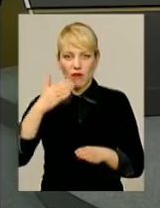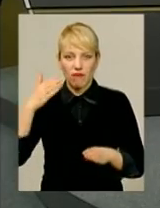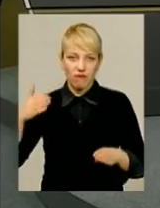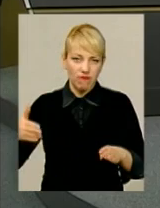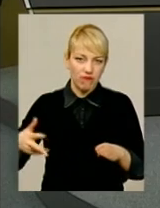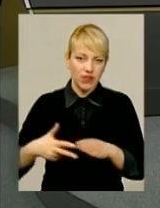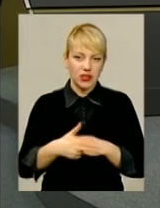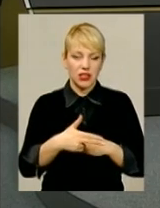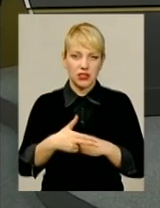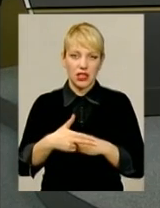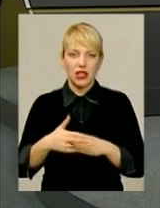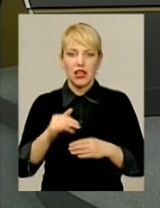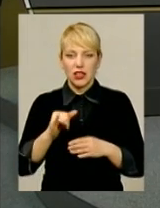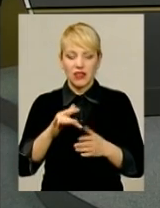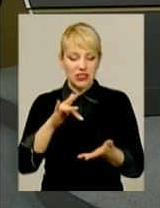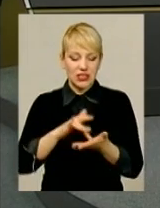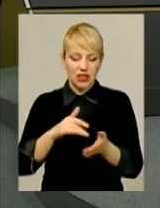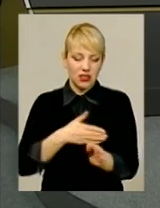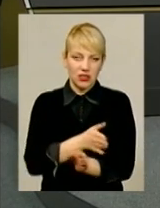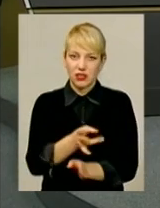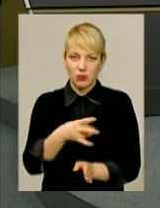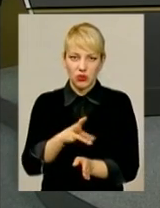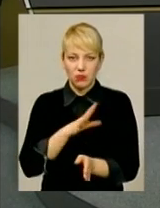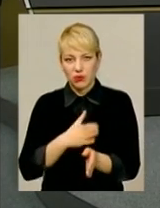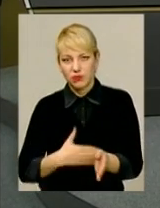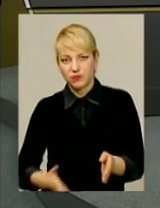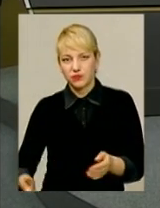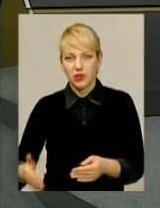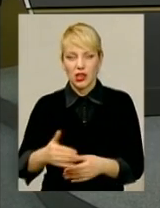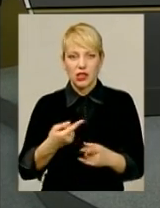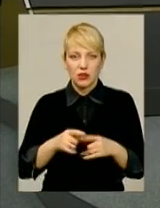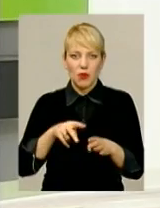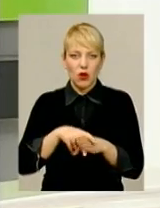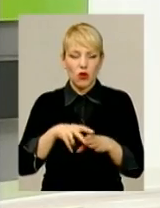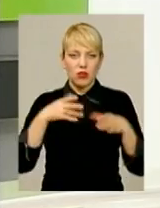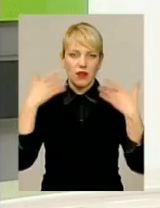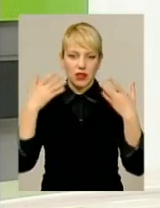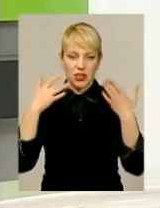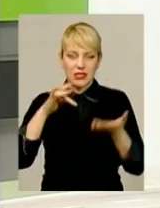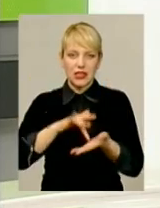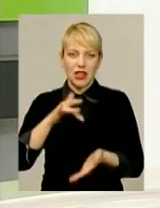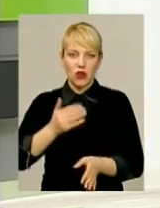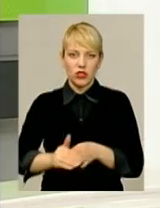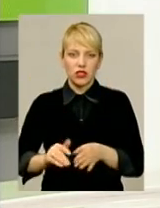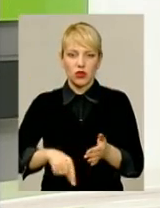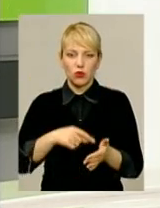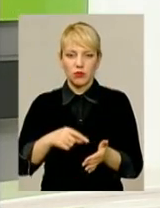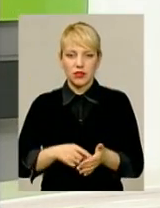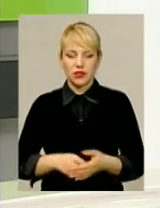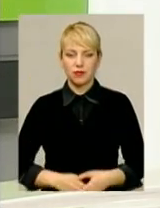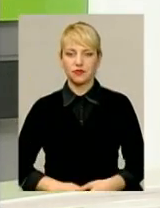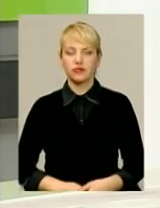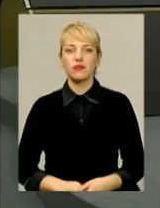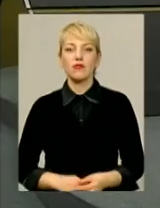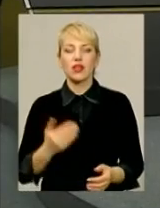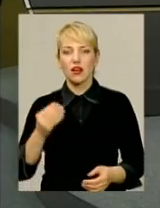мікрорайон Гречани і в центр не заходив. Таким чином, можливо, трошки б розвантажили центральну частину міста автомобілі. І на